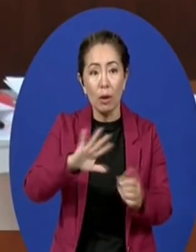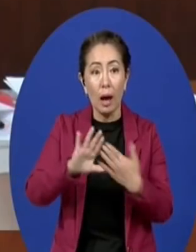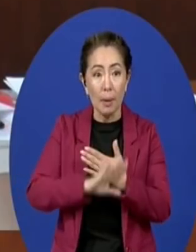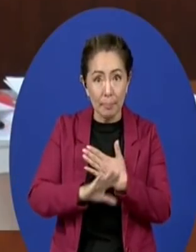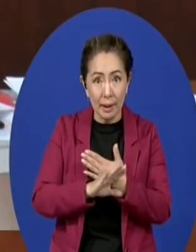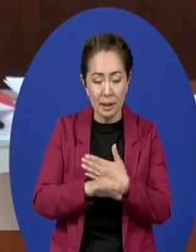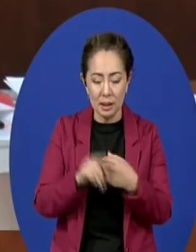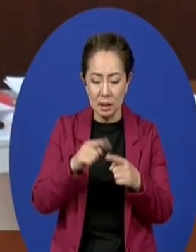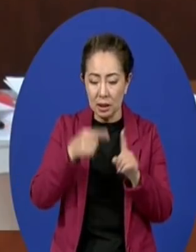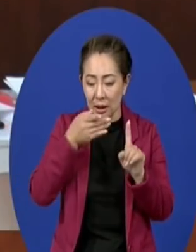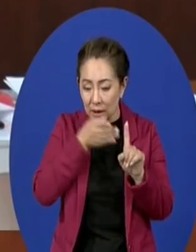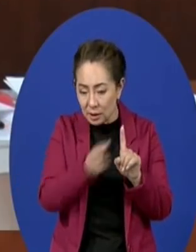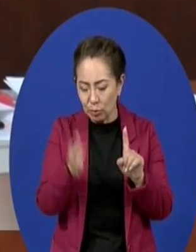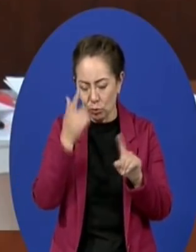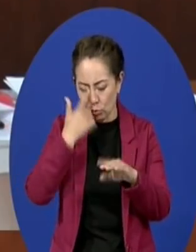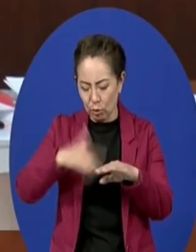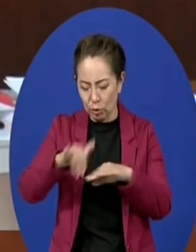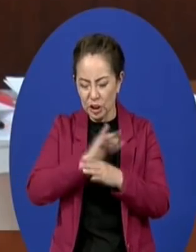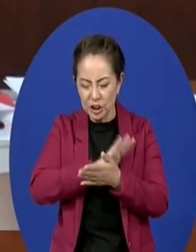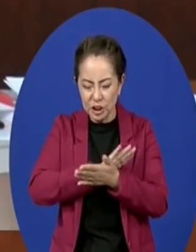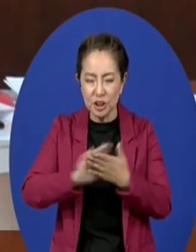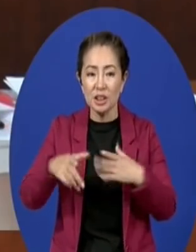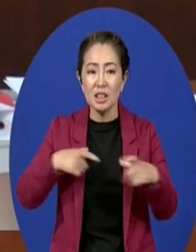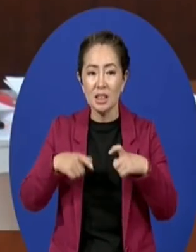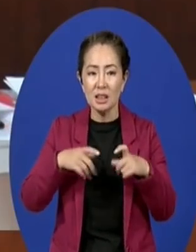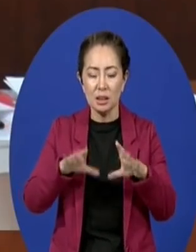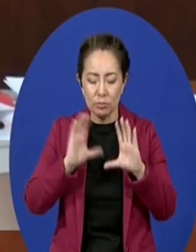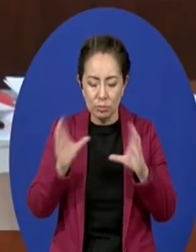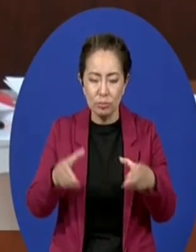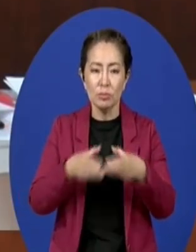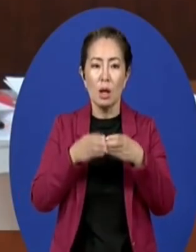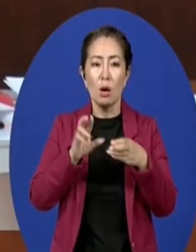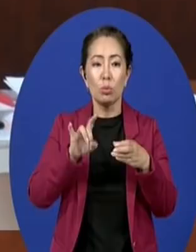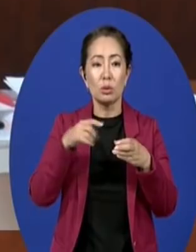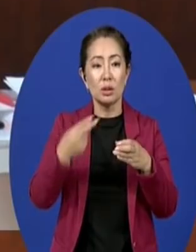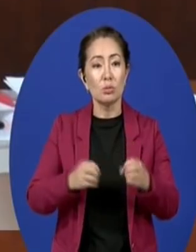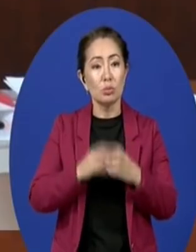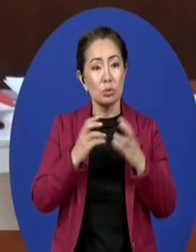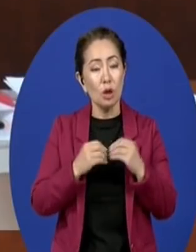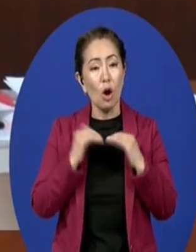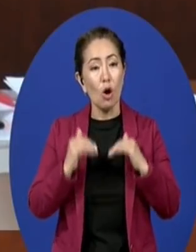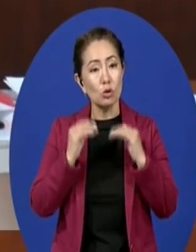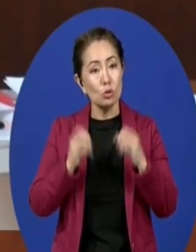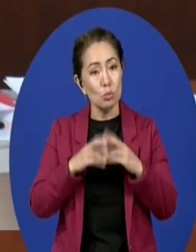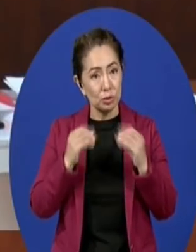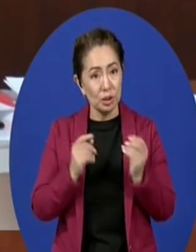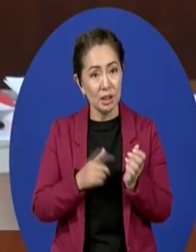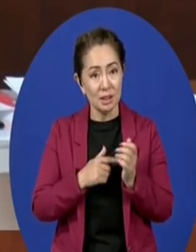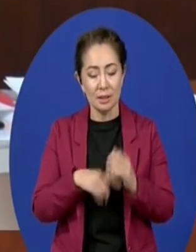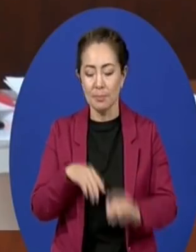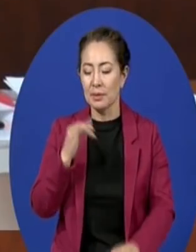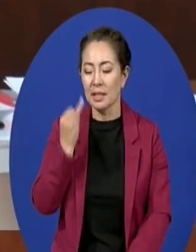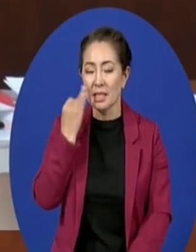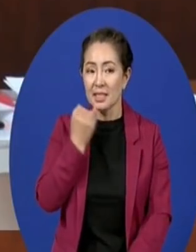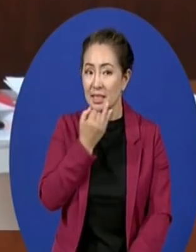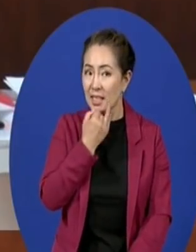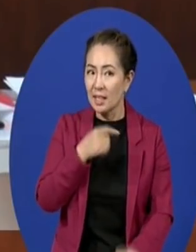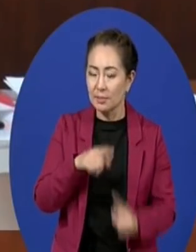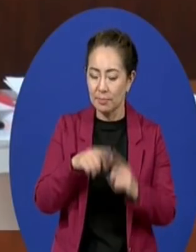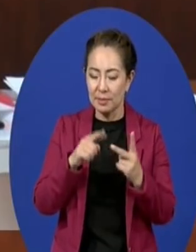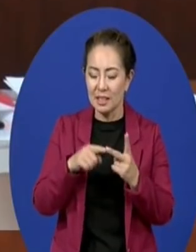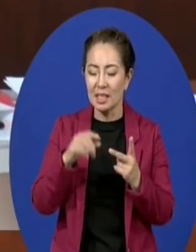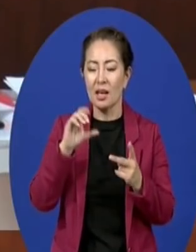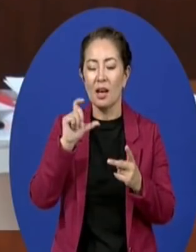нөгөө талаар энийг дамжуулж улс орныг одоо цоош эдийн засгийн шин бүтцийг бий болгох, хөгжлийг бий болгоход бол жишээл Израиль, Эстони жишээ бол цэвсвчэн